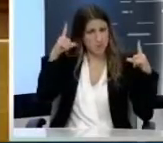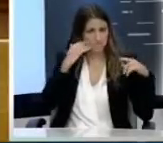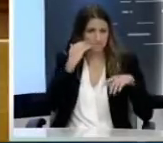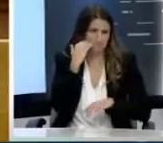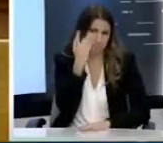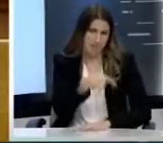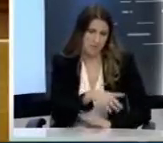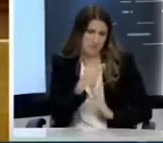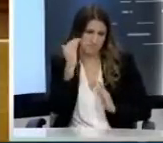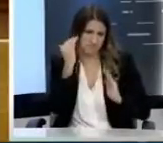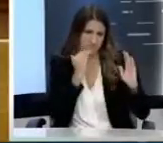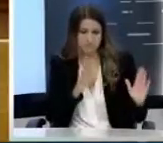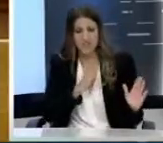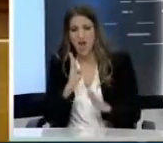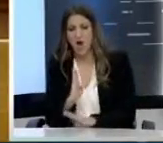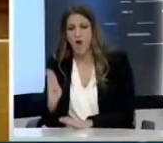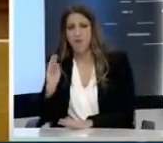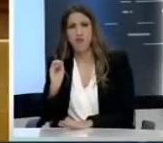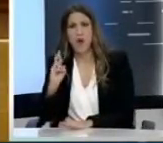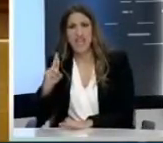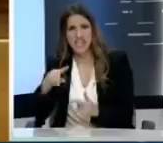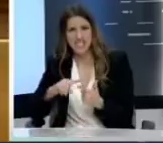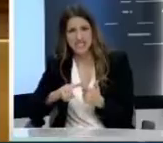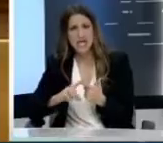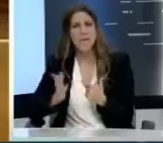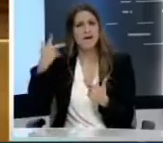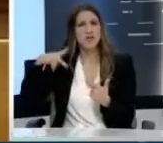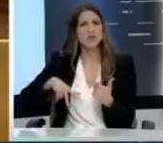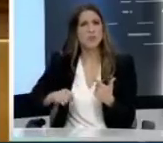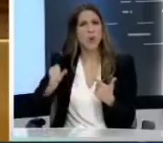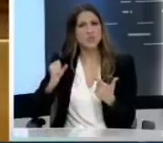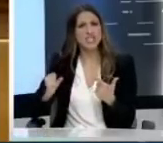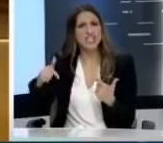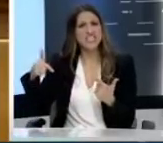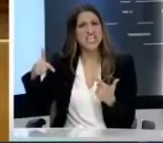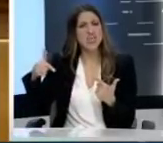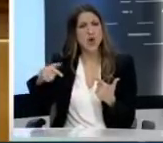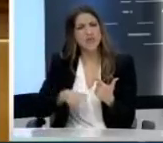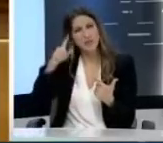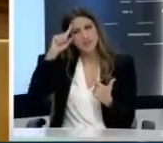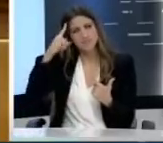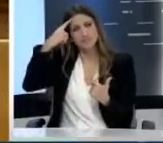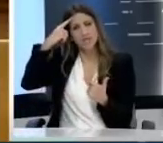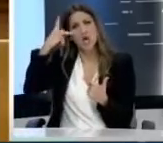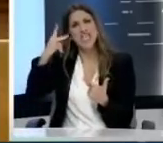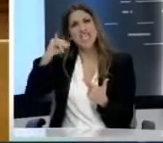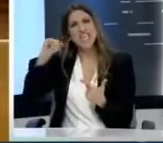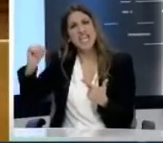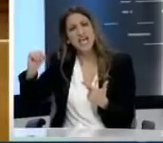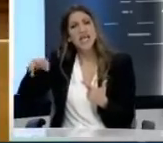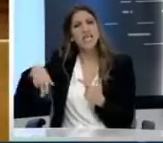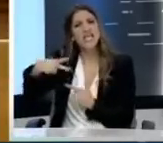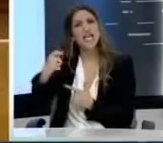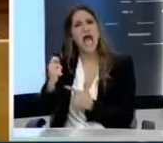πιστέψω ότι ο κύριος Βορύδης και ο κύριος Γεωργιάδης εμπνέονται βασικά από τον Μάρτιν Λούθερ Κίνγκ και από τον Μαχάτμα